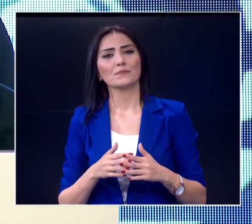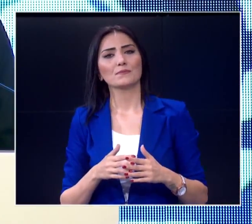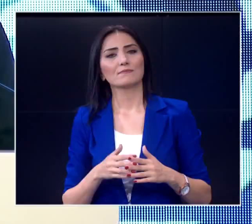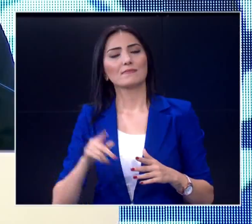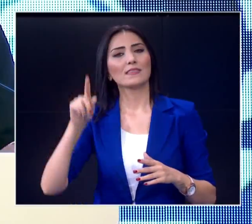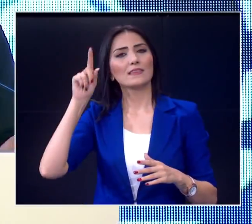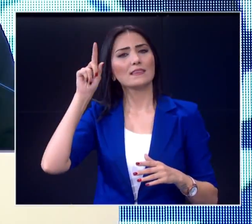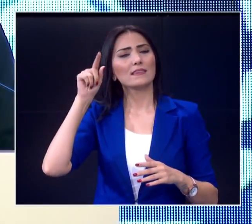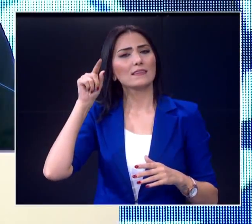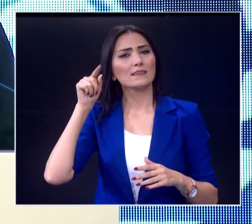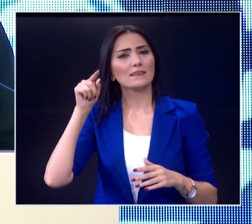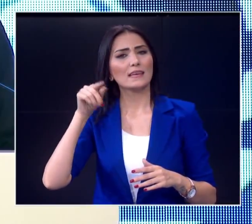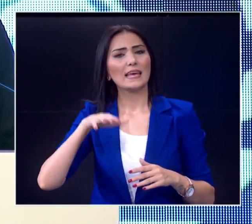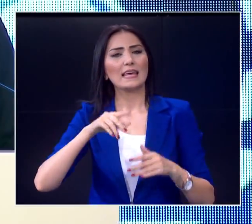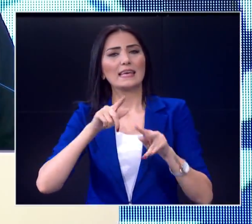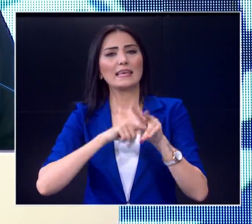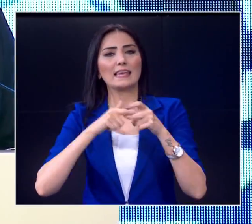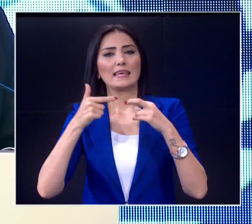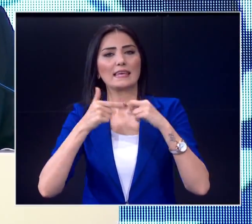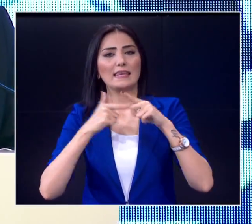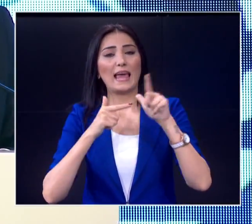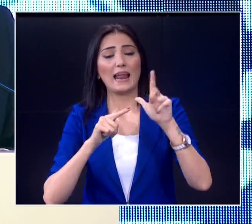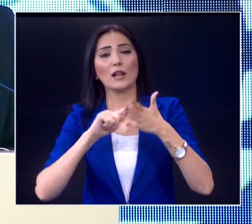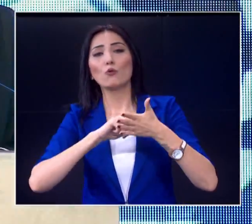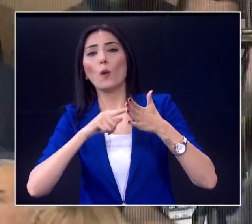Mülki idarede, yerel yönetimlerde,